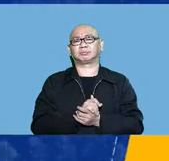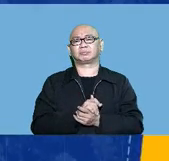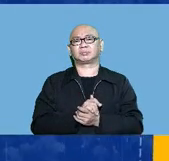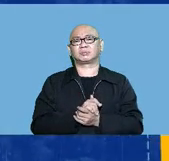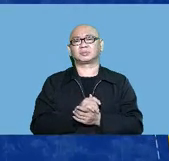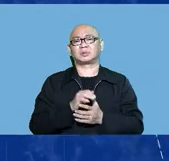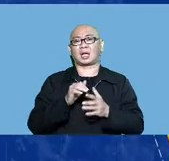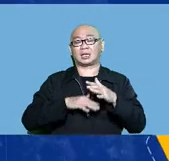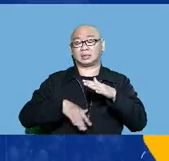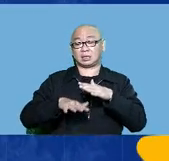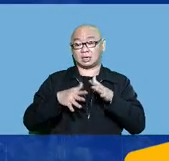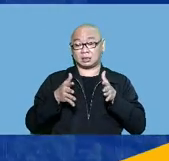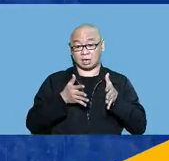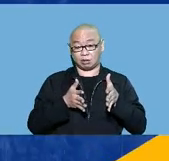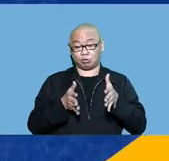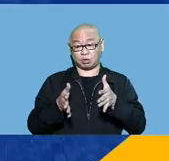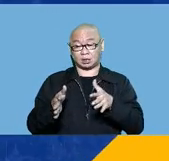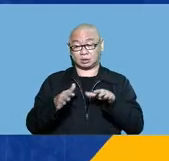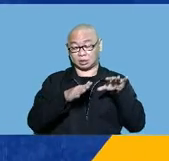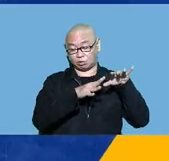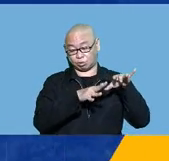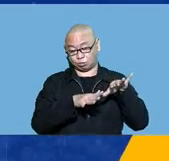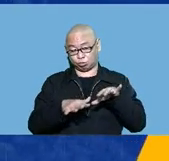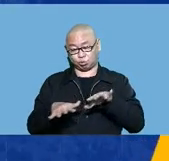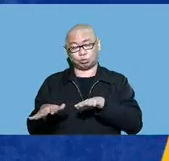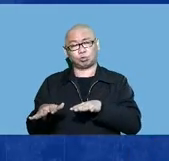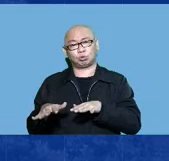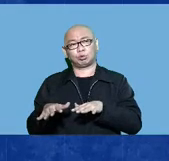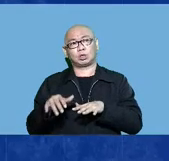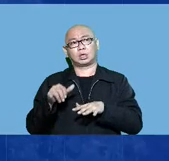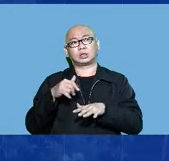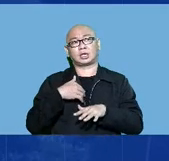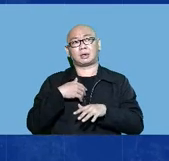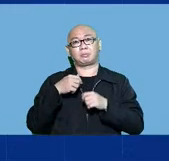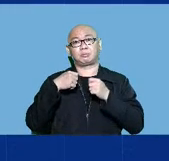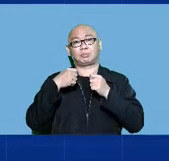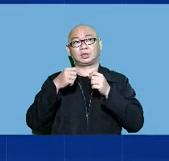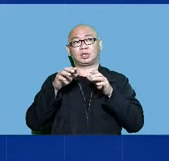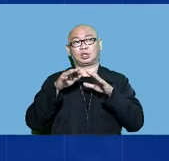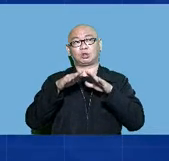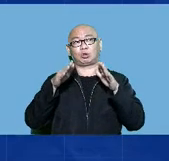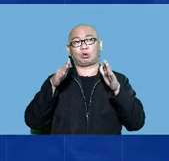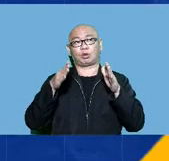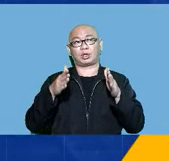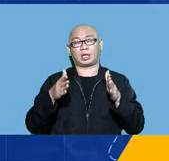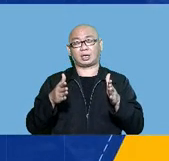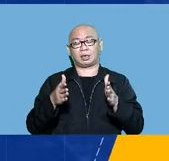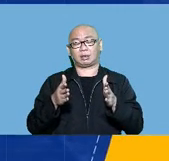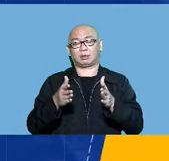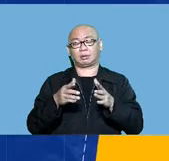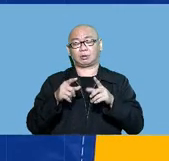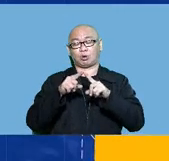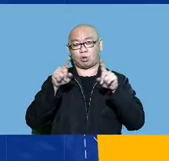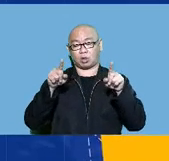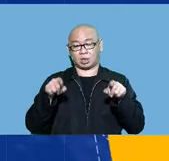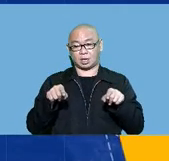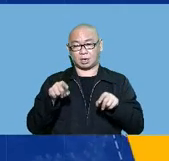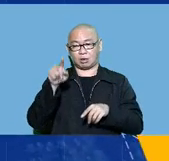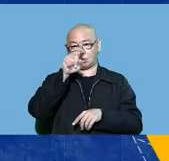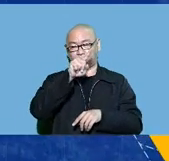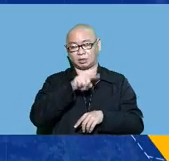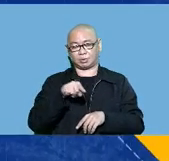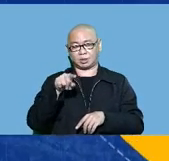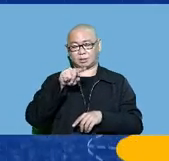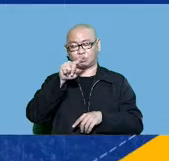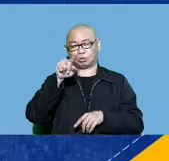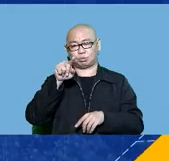di dasar saluran luncur. Yang saya beri kotak merah, strip-strip itu adalah